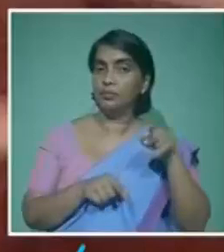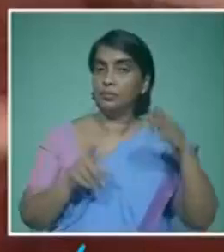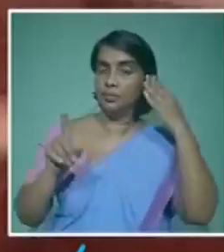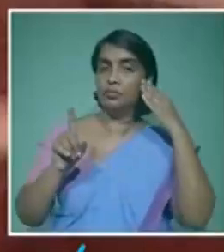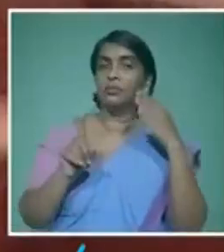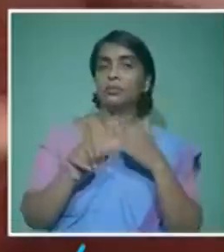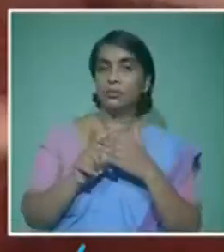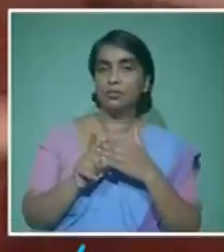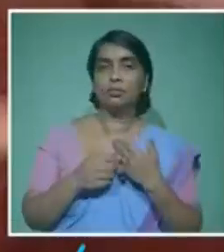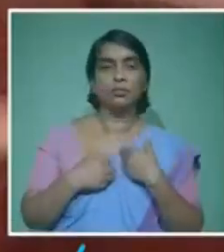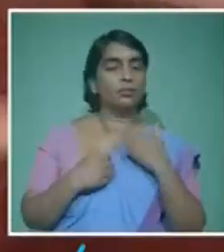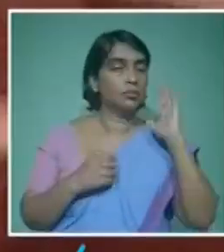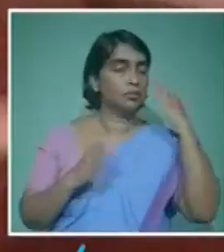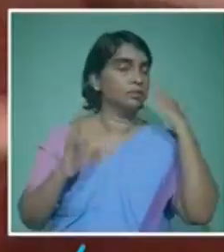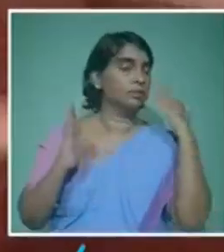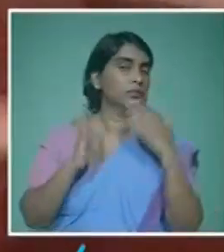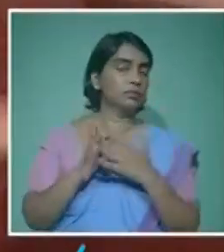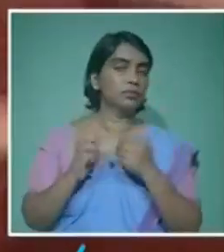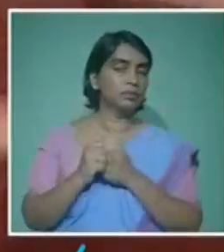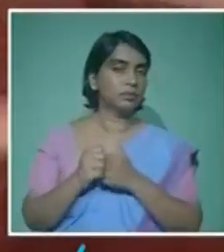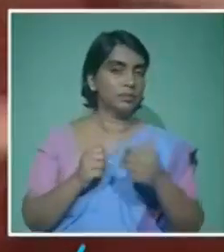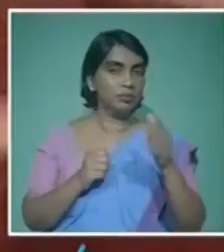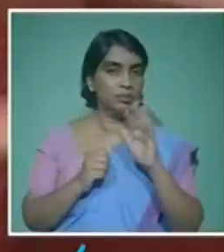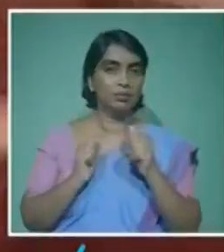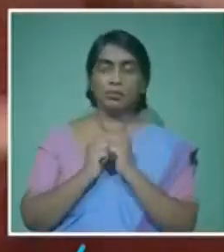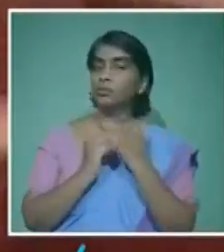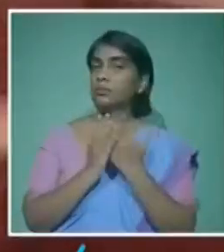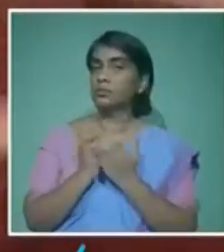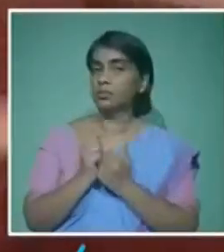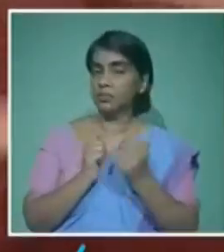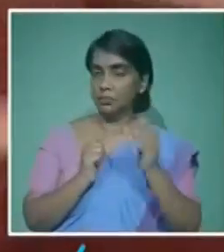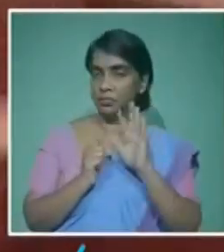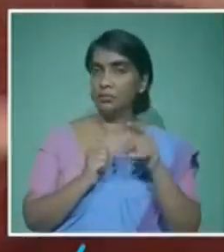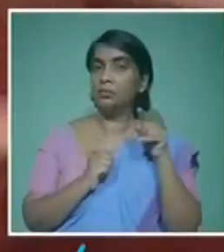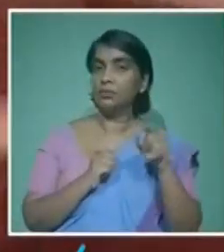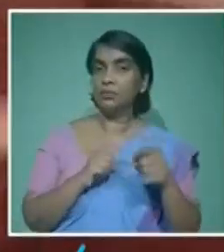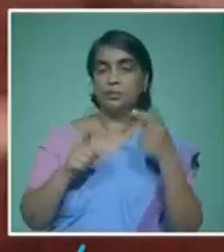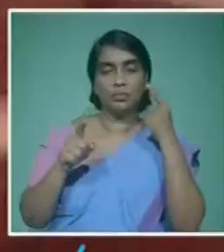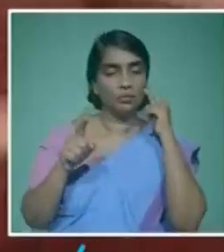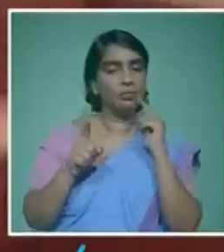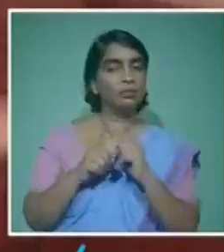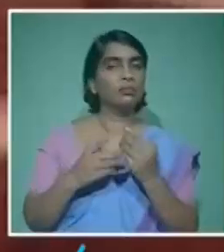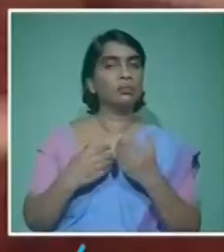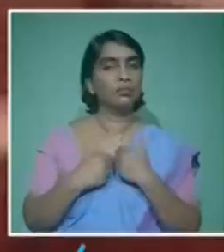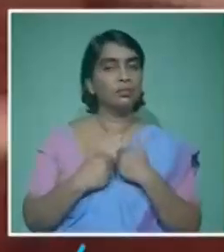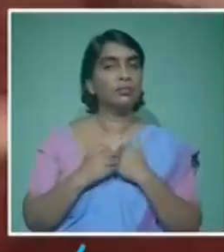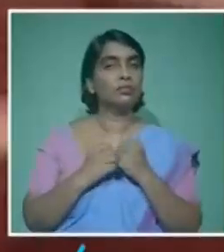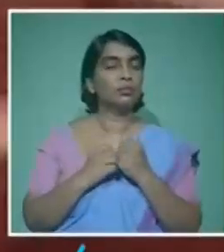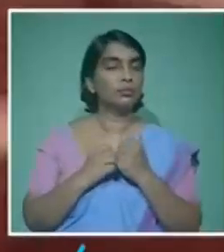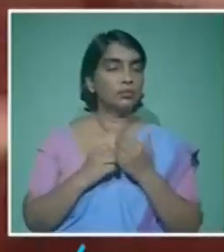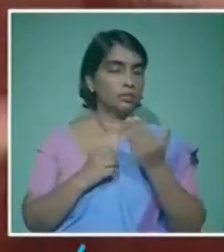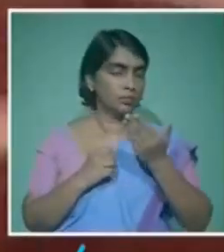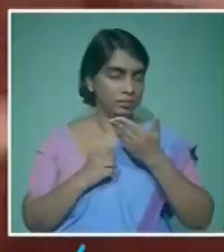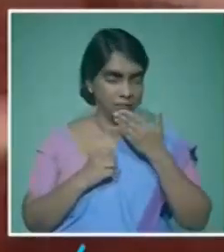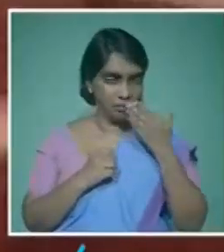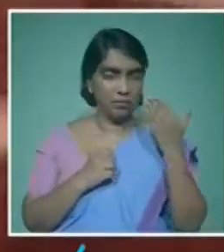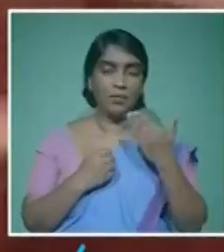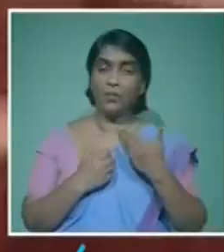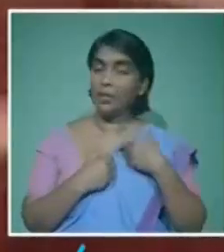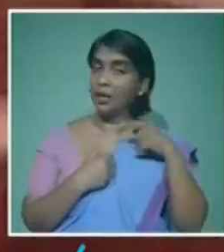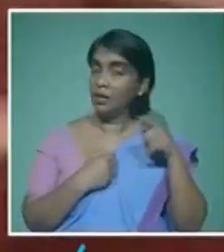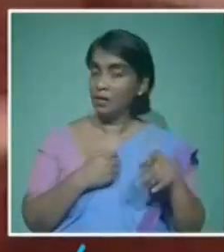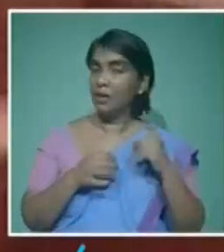முன்னெடுத்து வருகின்ற செயல்பாடுகள் காரணமாக நாளடைவில் இந்த பிரச்சனையிலிருந்து போதிய அளவுமால் மீள முடியும்